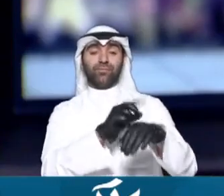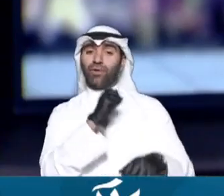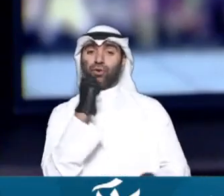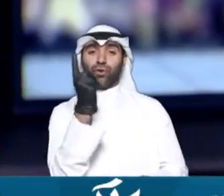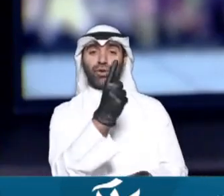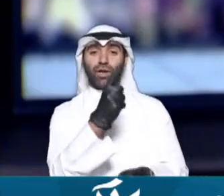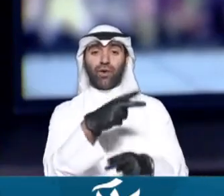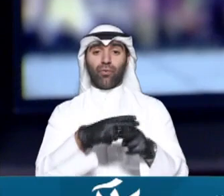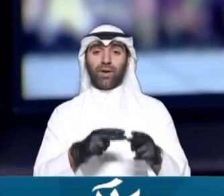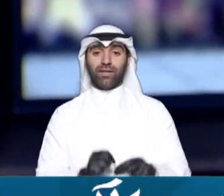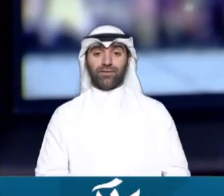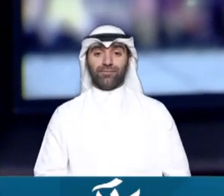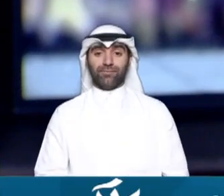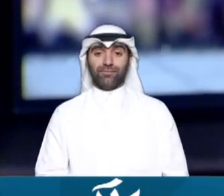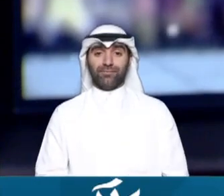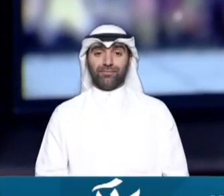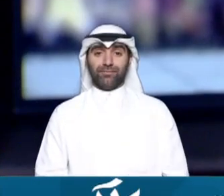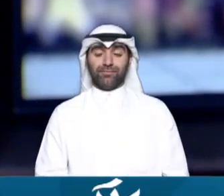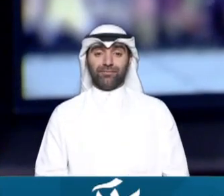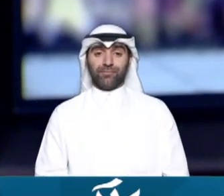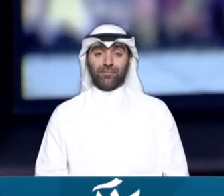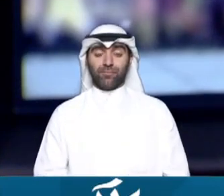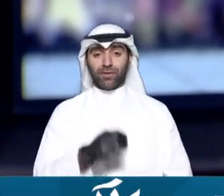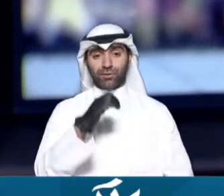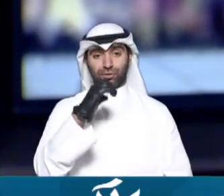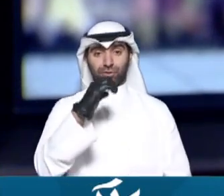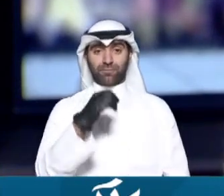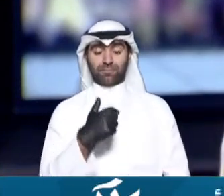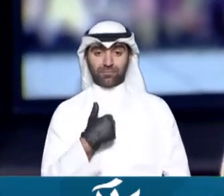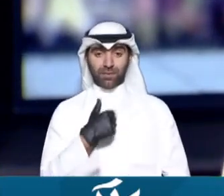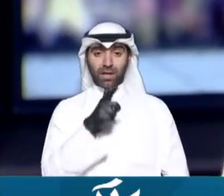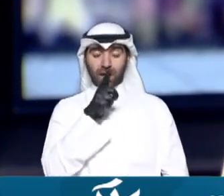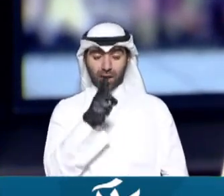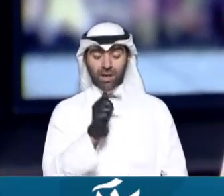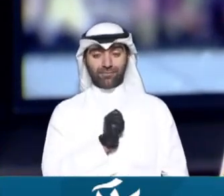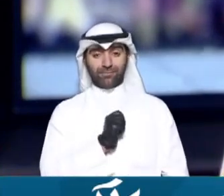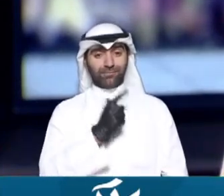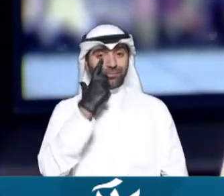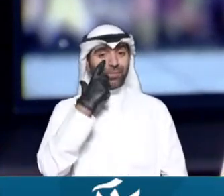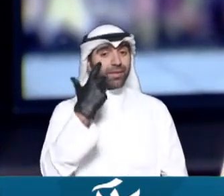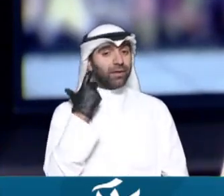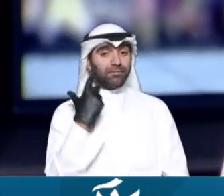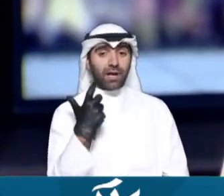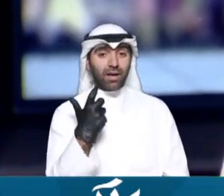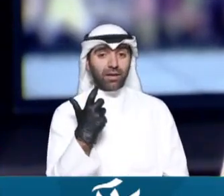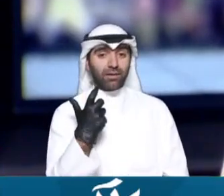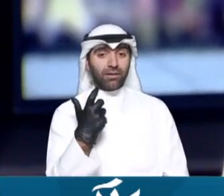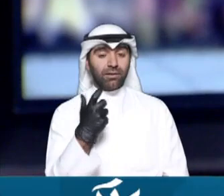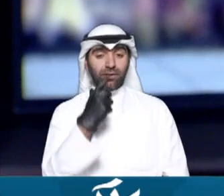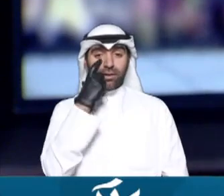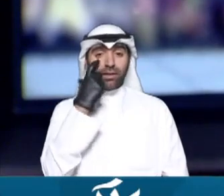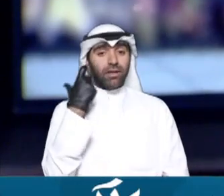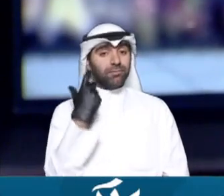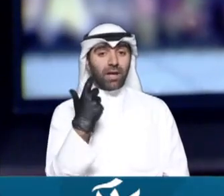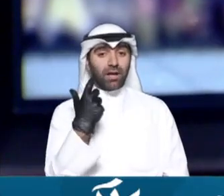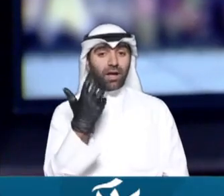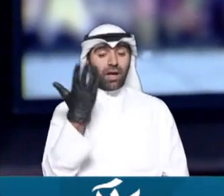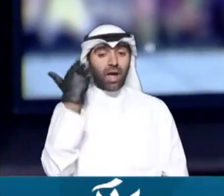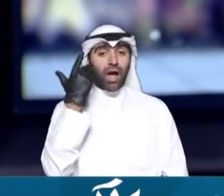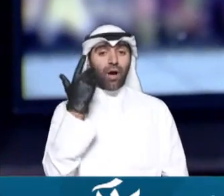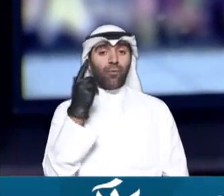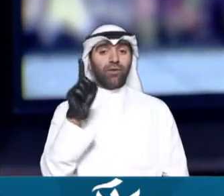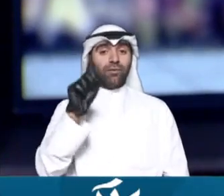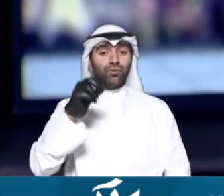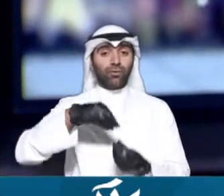تعرف أنت سعد بن أبي وقاص رضي الله عنه. نعم. هو يطوف حول البيت شي يقول اللهم قني شح نفسي. نعم. قالوا له ما عندك غير هالدعاء؟